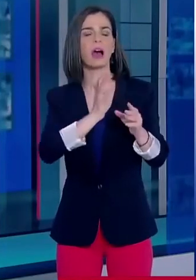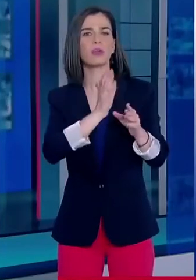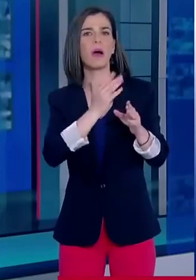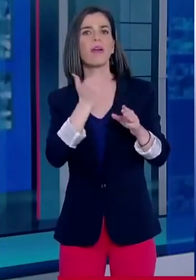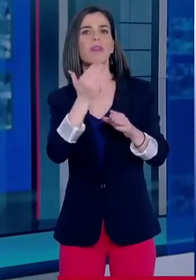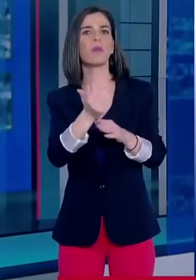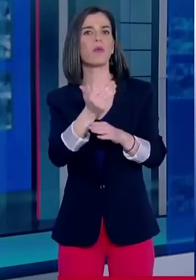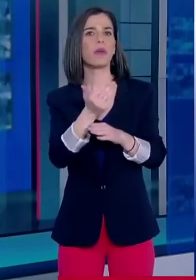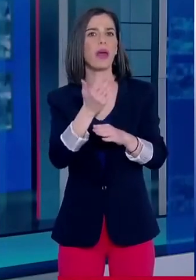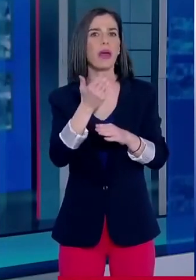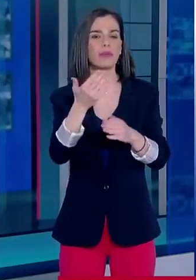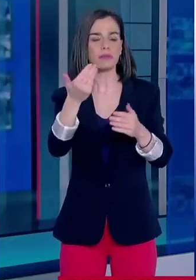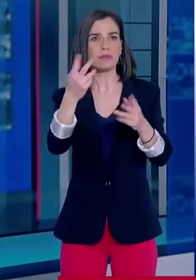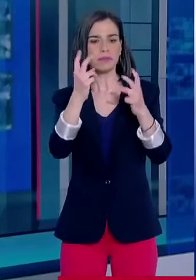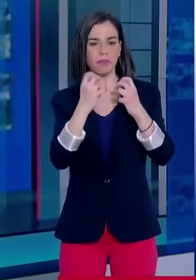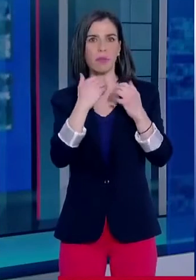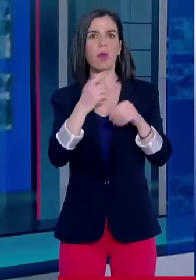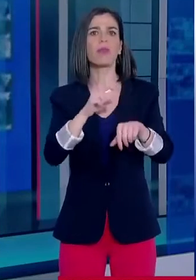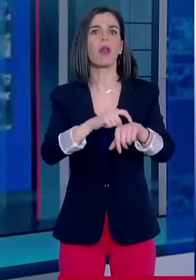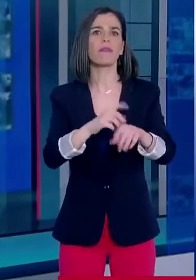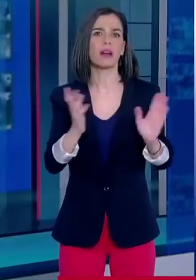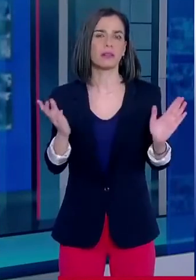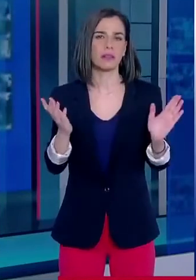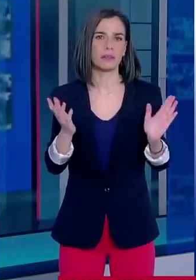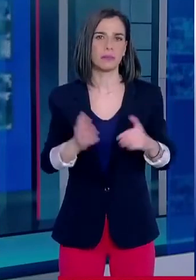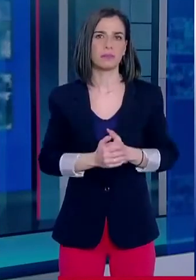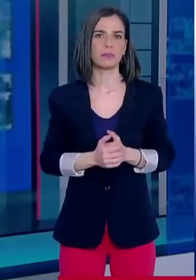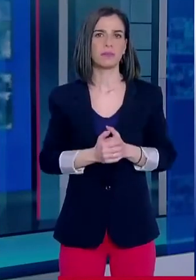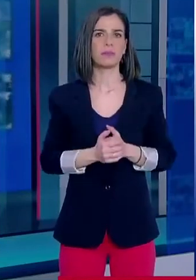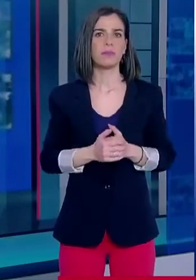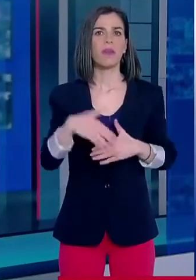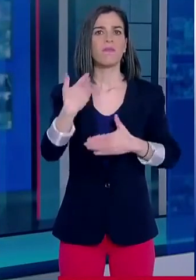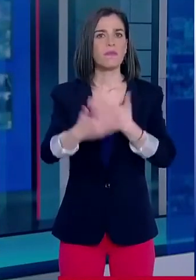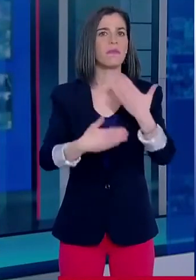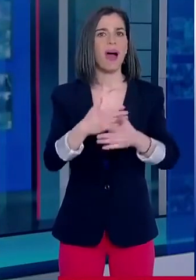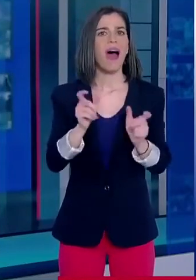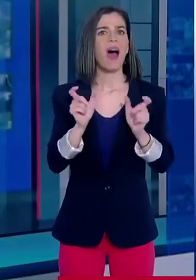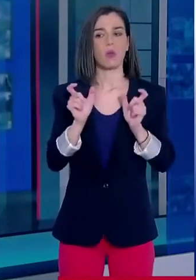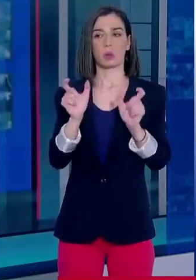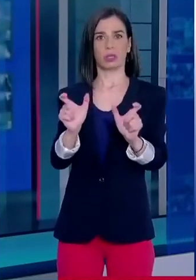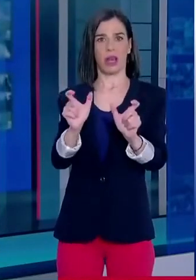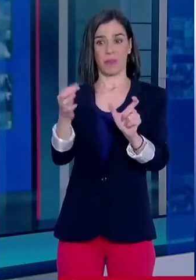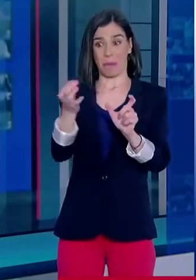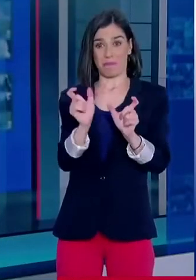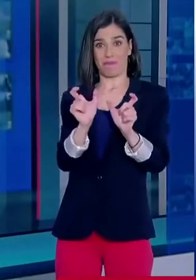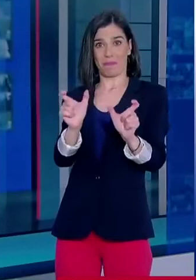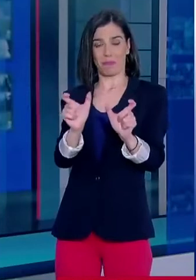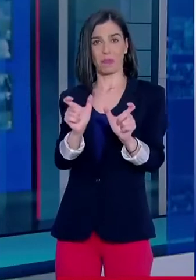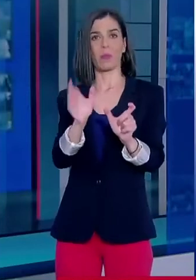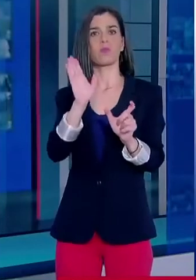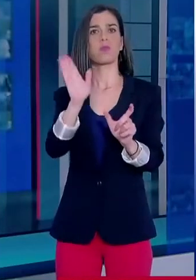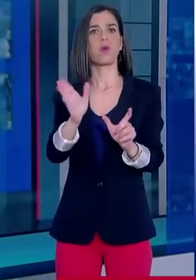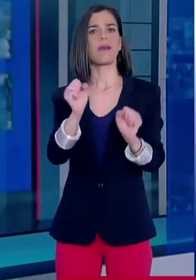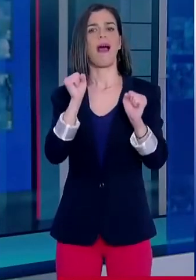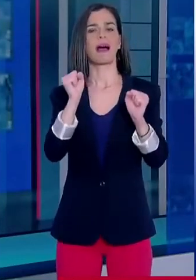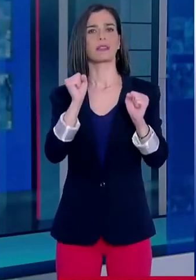μπορούν να πάρουν ιατρική βοήθεια. Η σταδιακή ανοσία που θα οδηγούσε σε εξασφάλιση